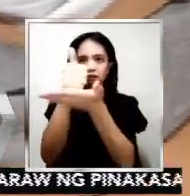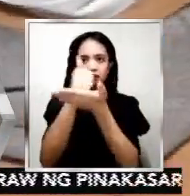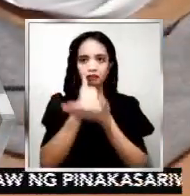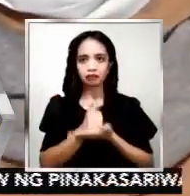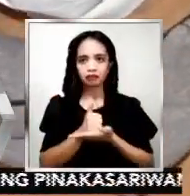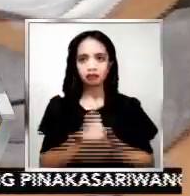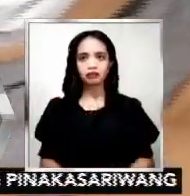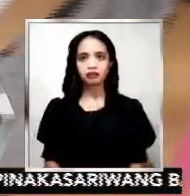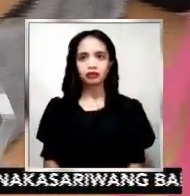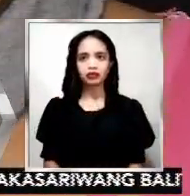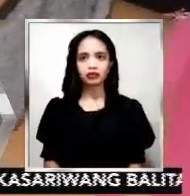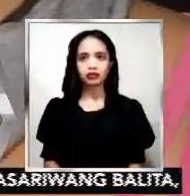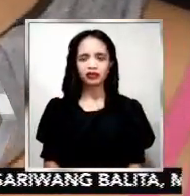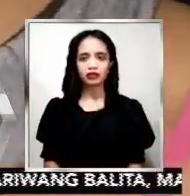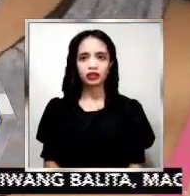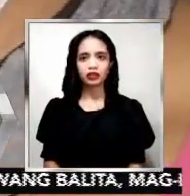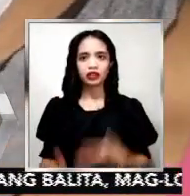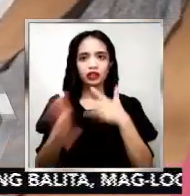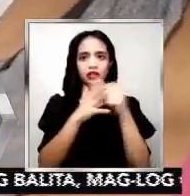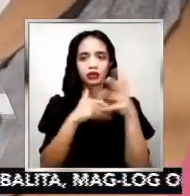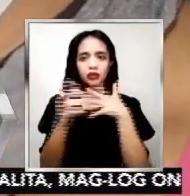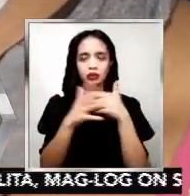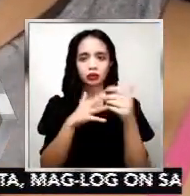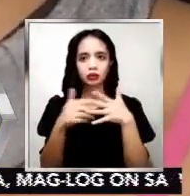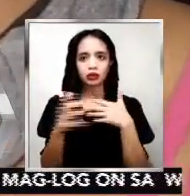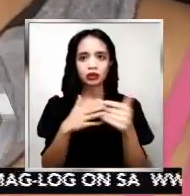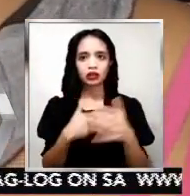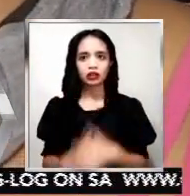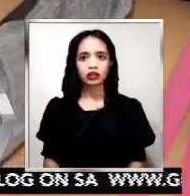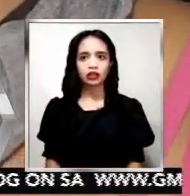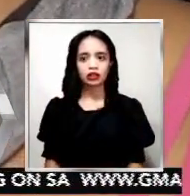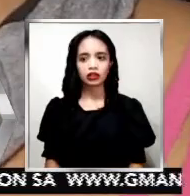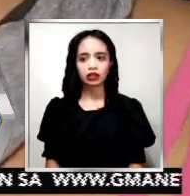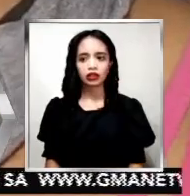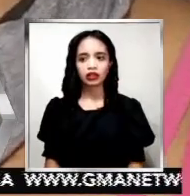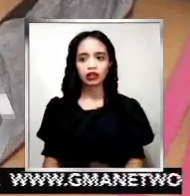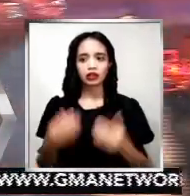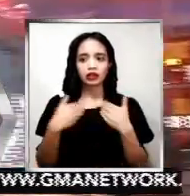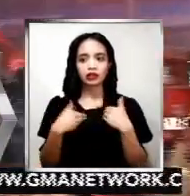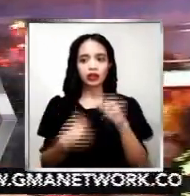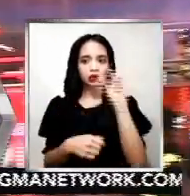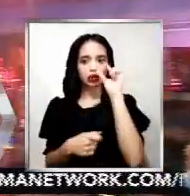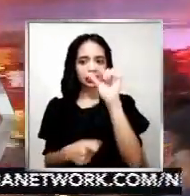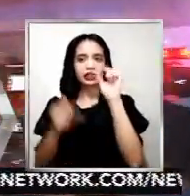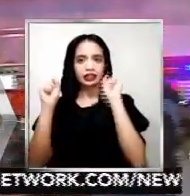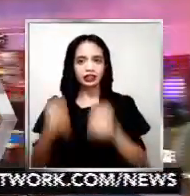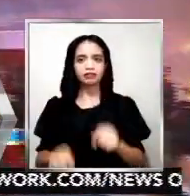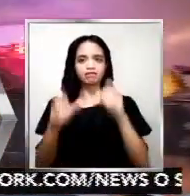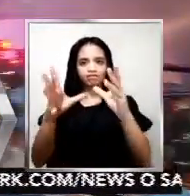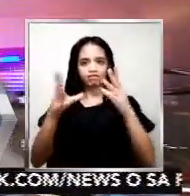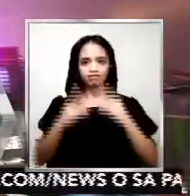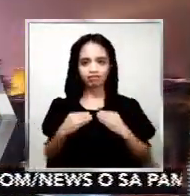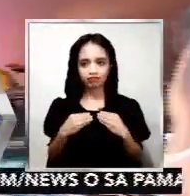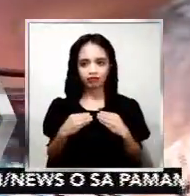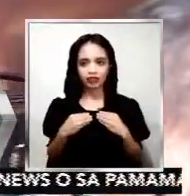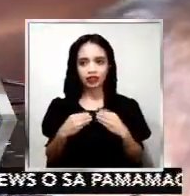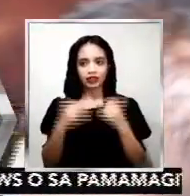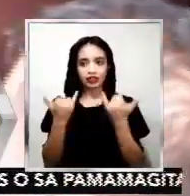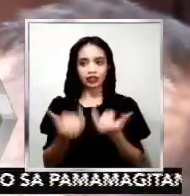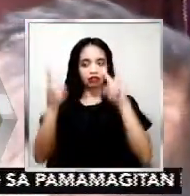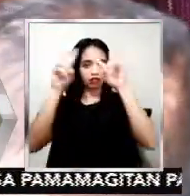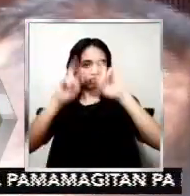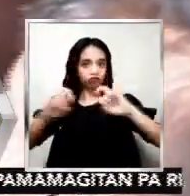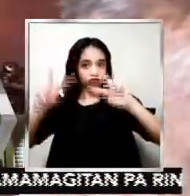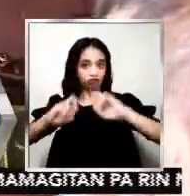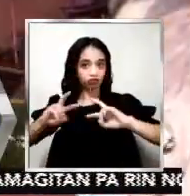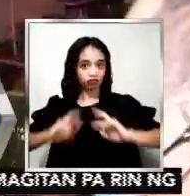kahit papaano, kahit mali konting bagay lang, tatanggapin namin. Sa inisyal na investigasyon,